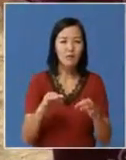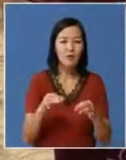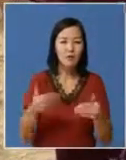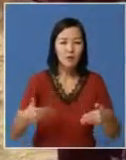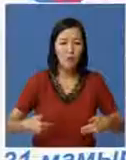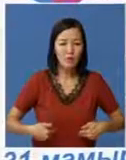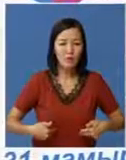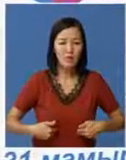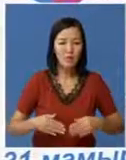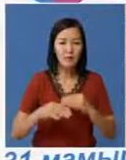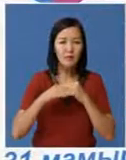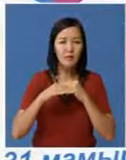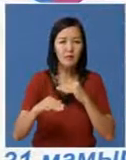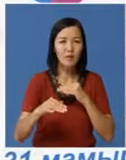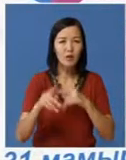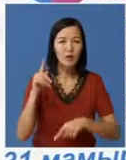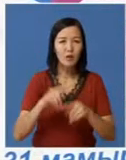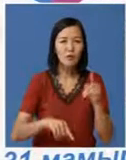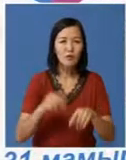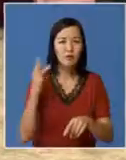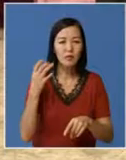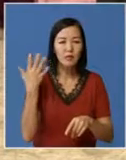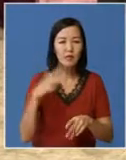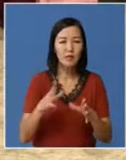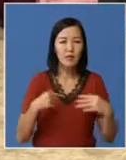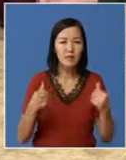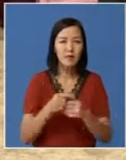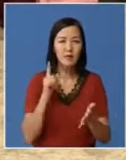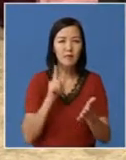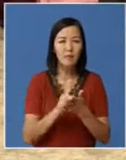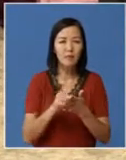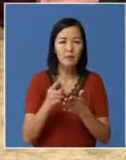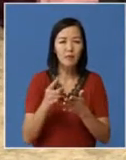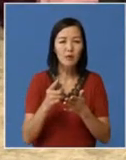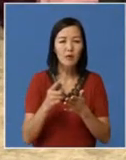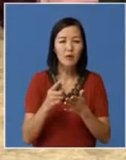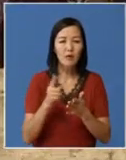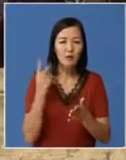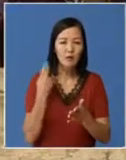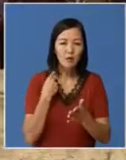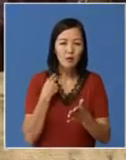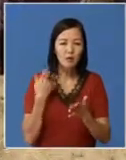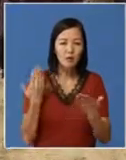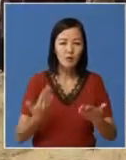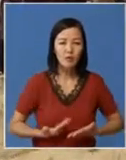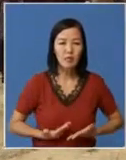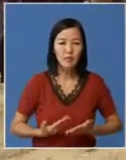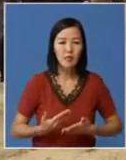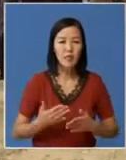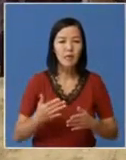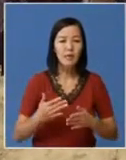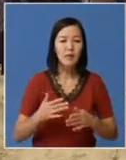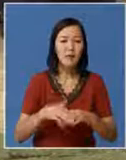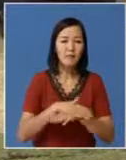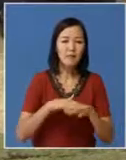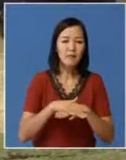степи. По утверждению родственников Аксакала, 350 семей обязаны ему жизнью. После открытых столкновений и массовых репрессий